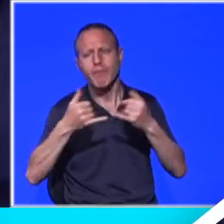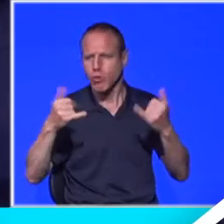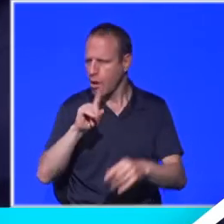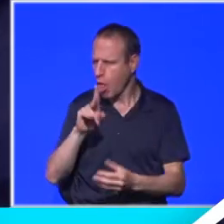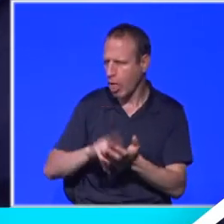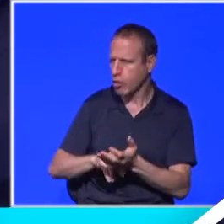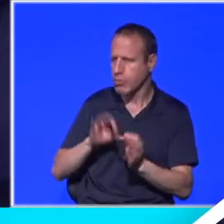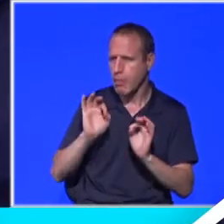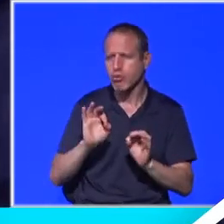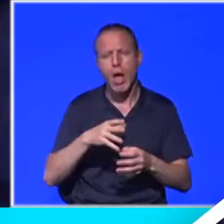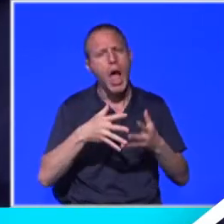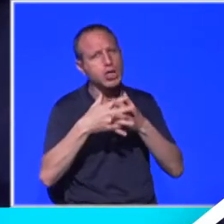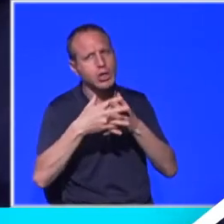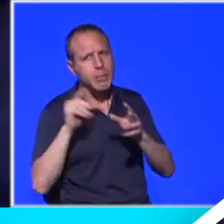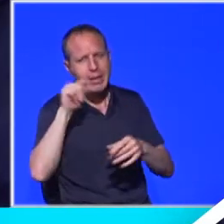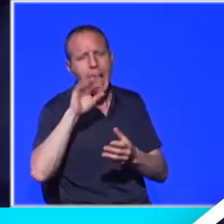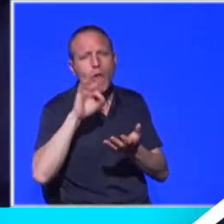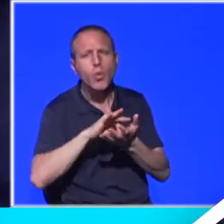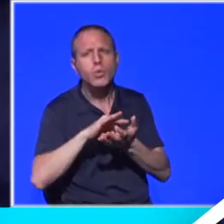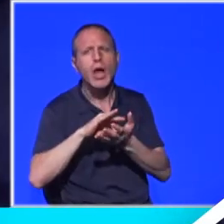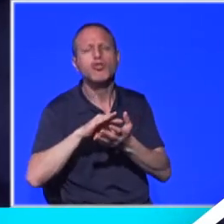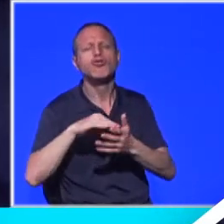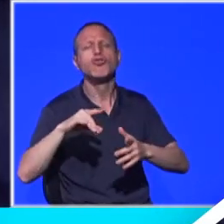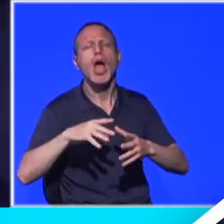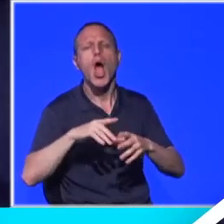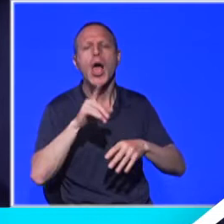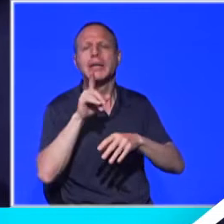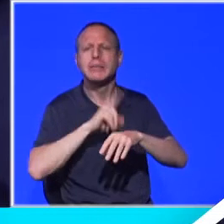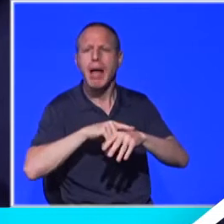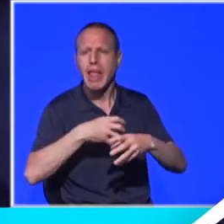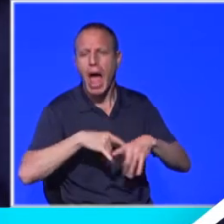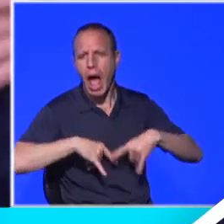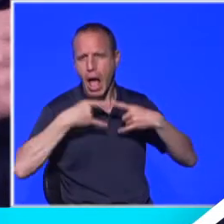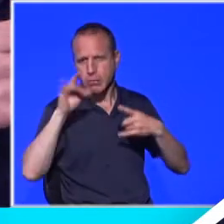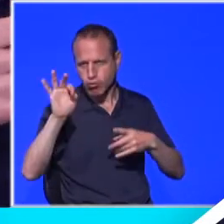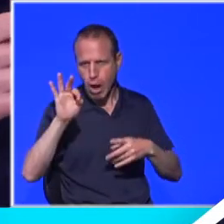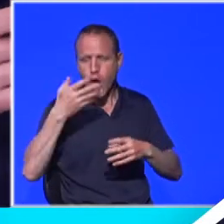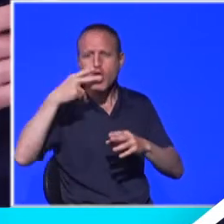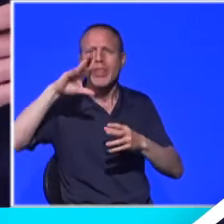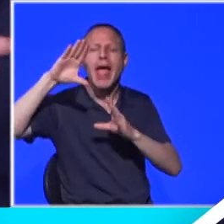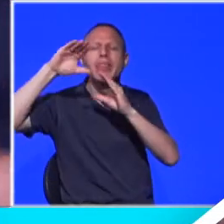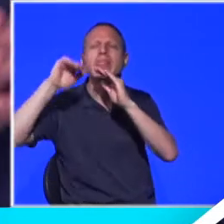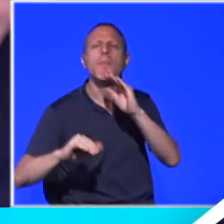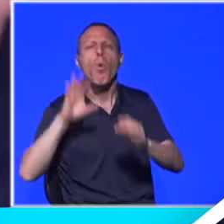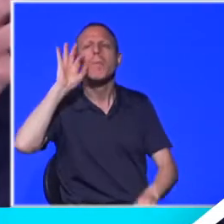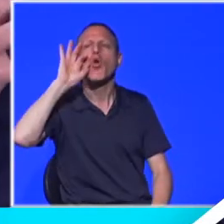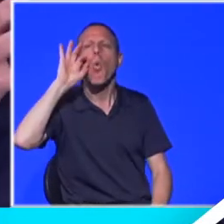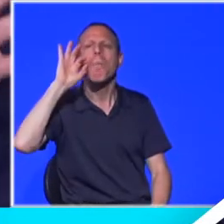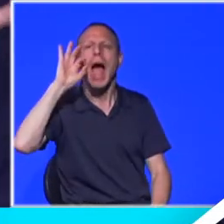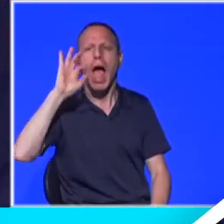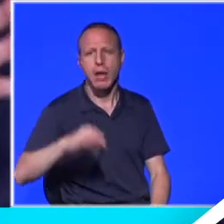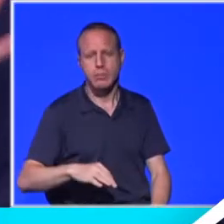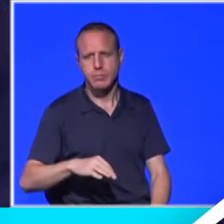הגיעה לנקודה שבה תוחלת החיים שלה יותר נמוכה משל קובה. המדינה העשירה